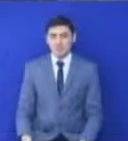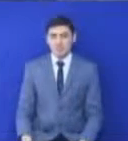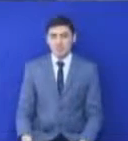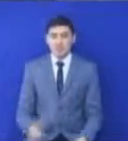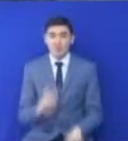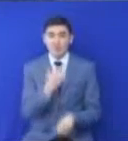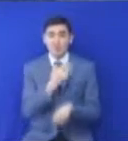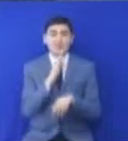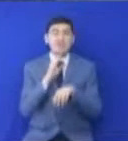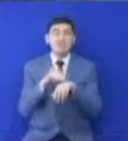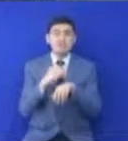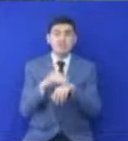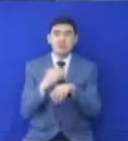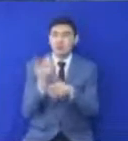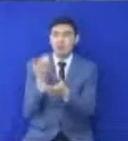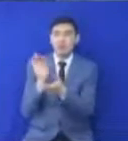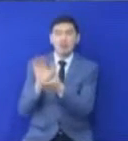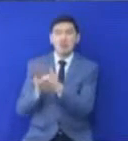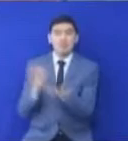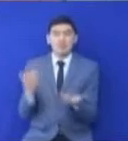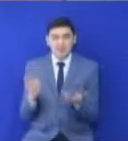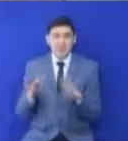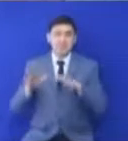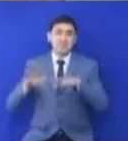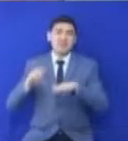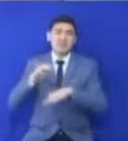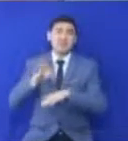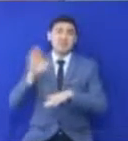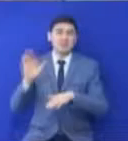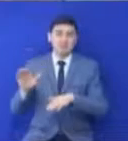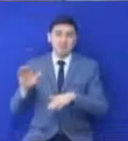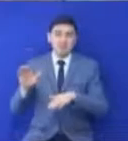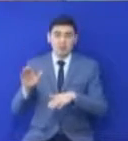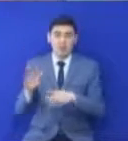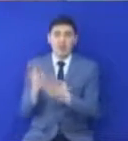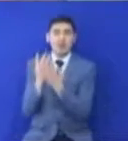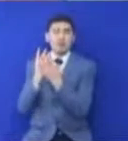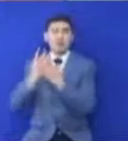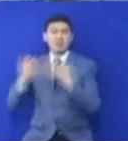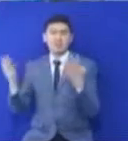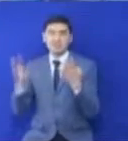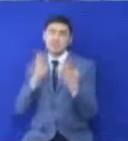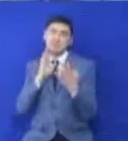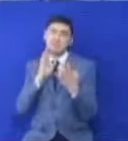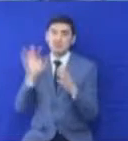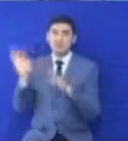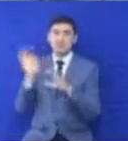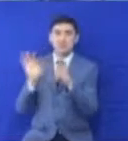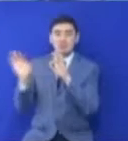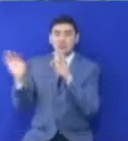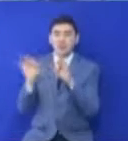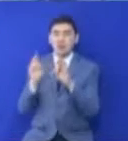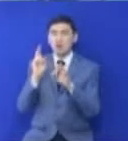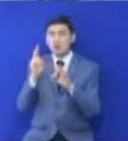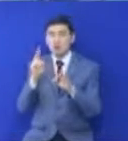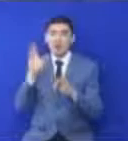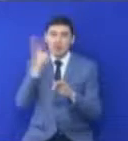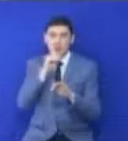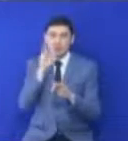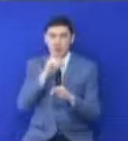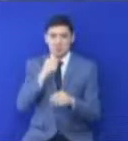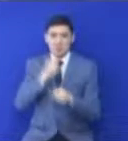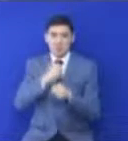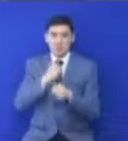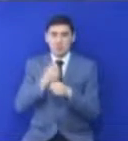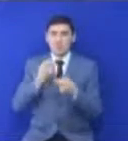жарын телестудияда кездестіреді. Ол кезде дикторлармен дыбыс операторларына байқаулар өткізілетін. Сондай шаралардың бірінде